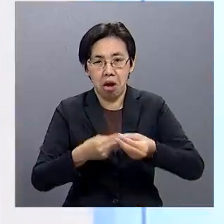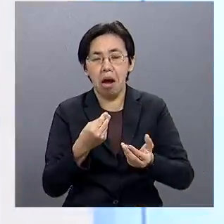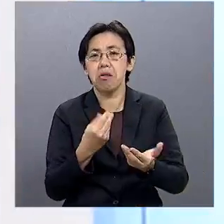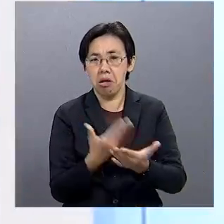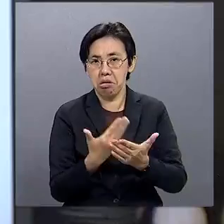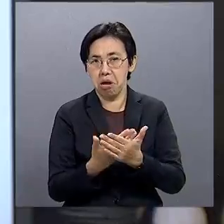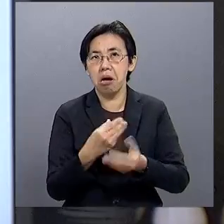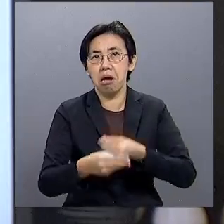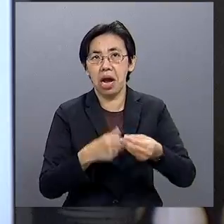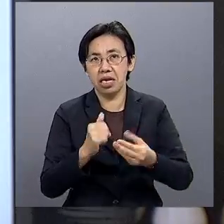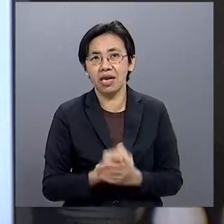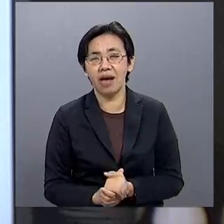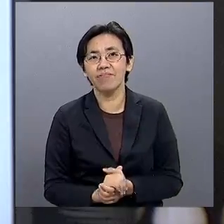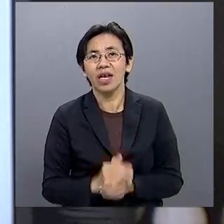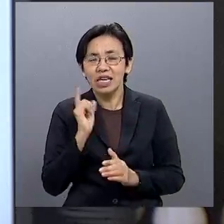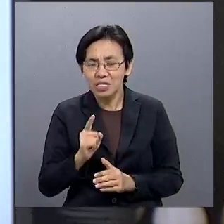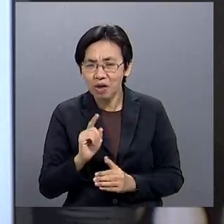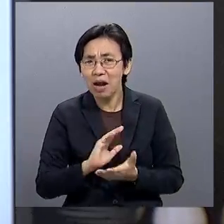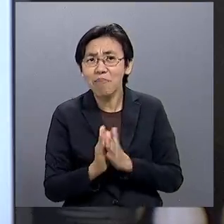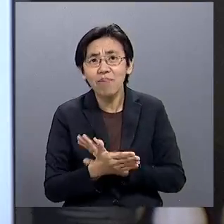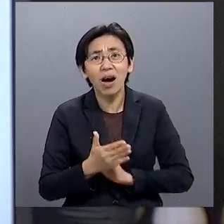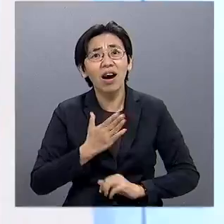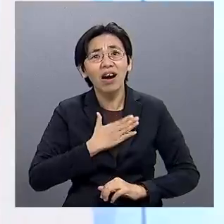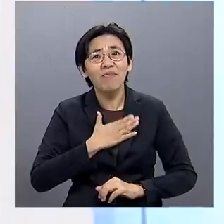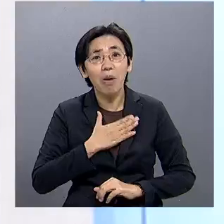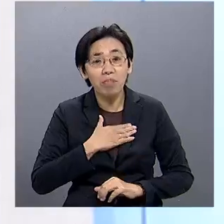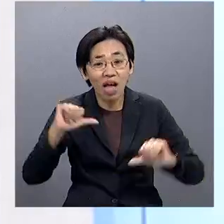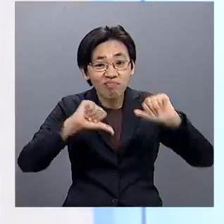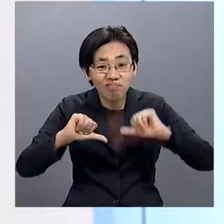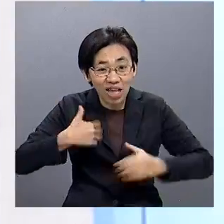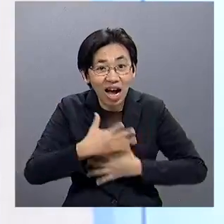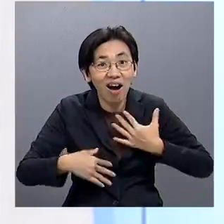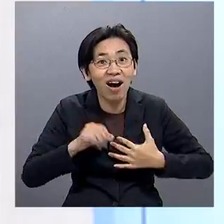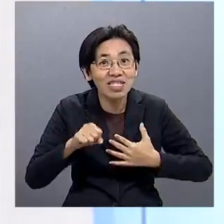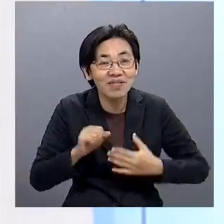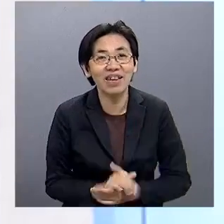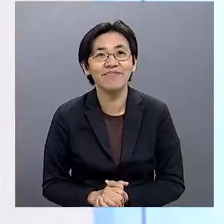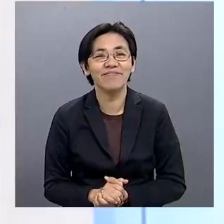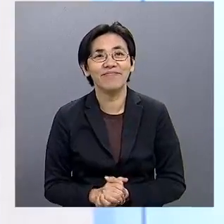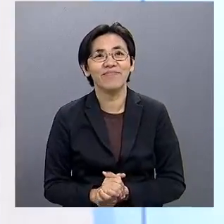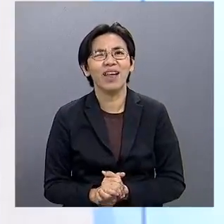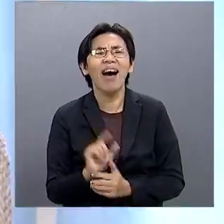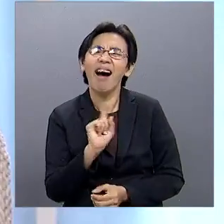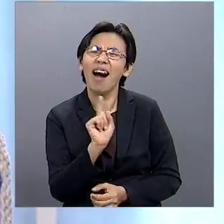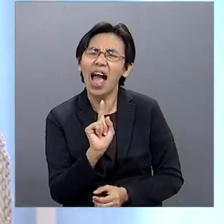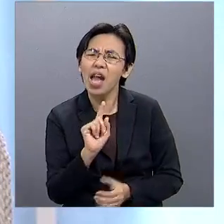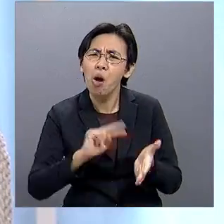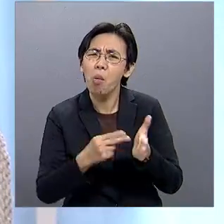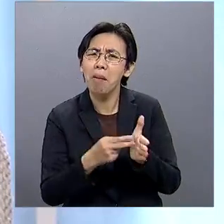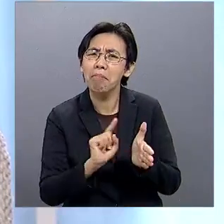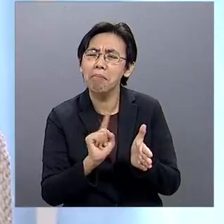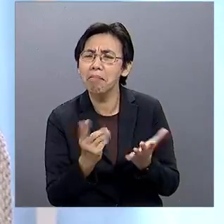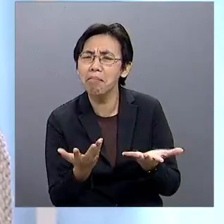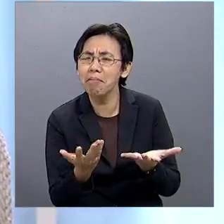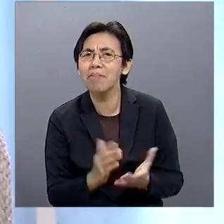กนิกบ้างแล้วนะคะ พี่เป้หาว่าผมสารเคมีเยอะเหรอฮะ ไม่ใช ่หรืออะไรครับในความหมายที่พี่สื่อสาร เนี่ยต้อง